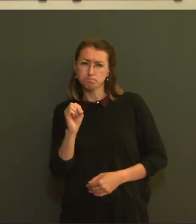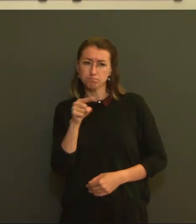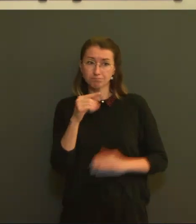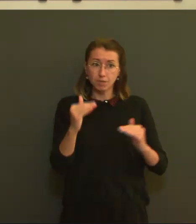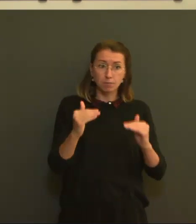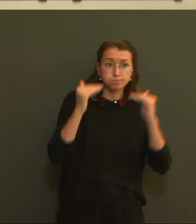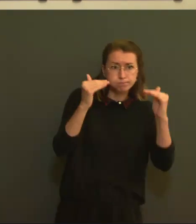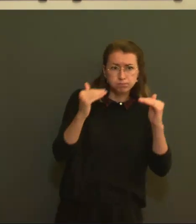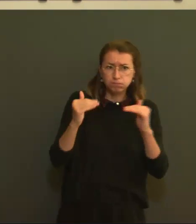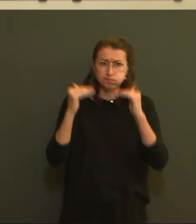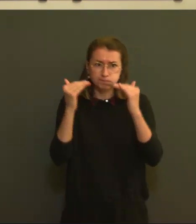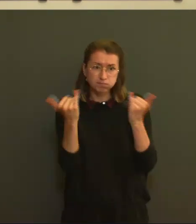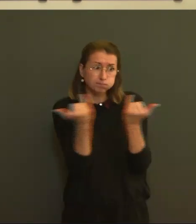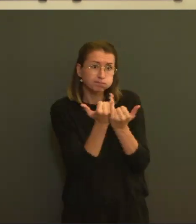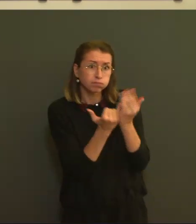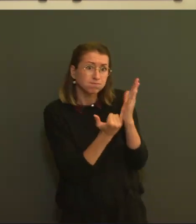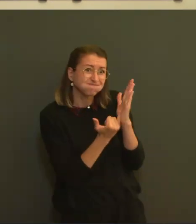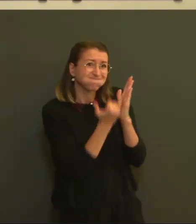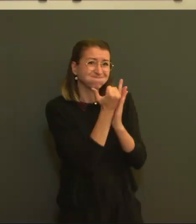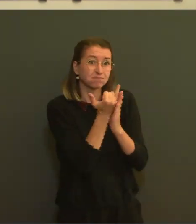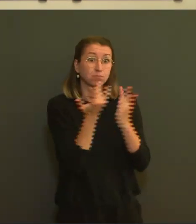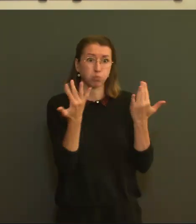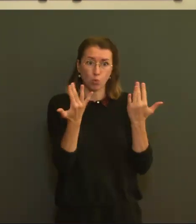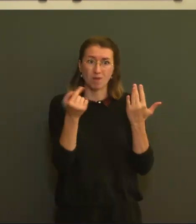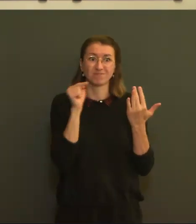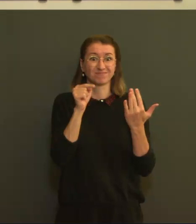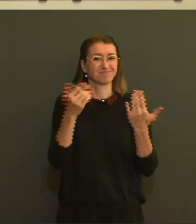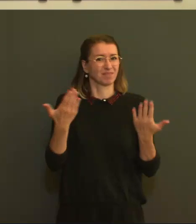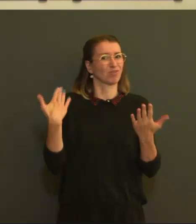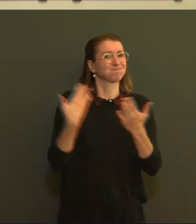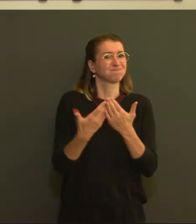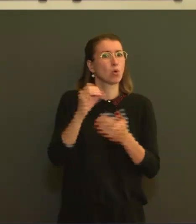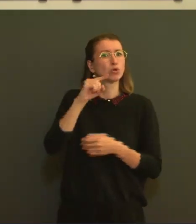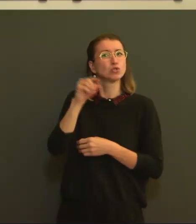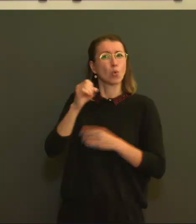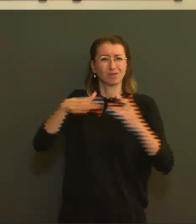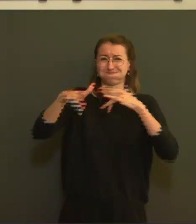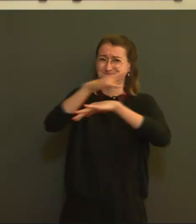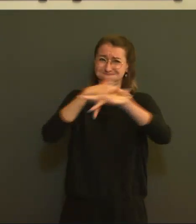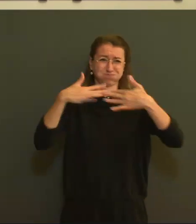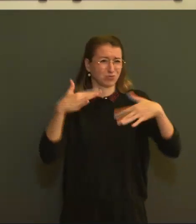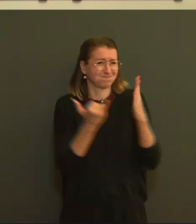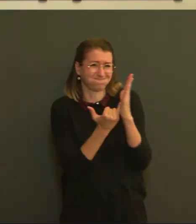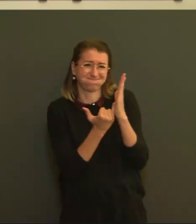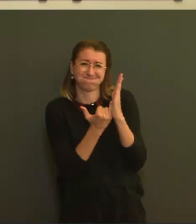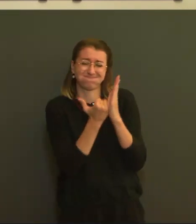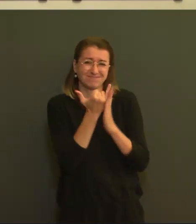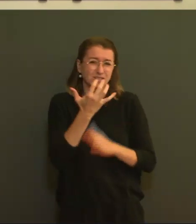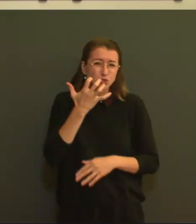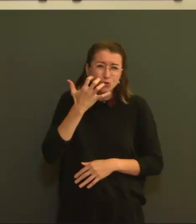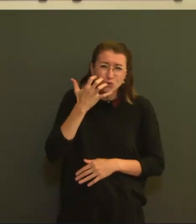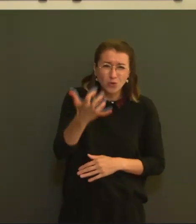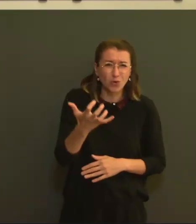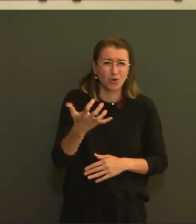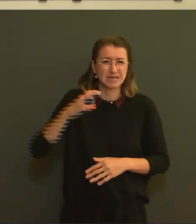des concentrations d'ozone extrêmement élevées. Et nous savons que chaleur et ozone peuvent